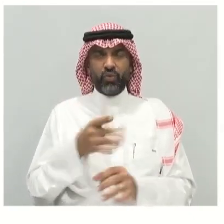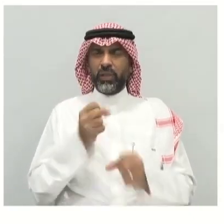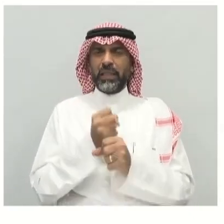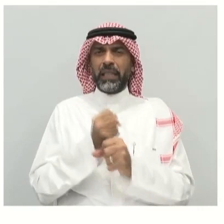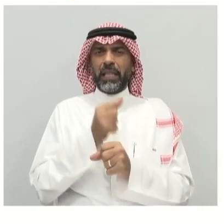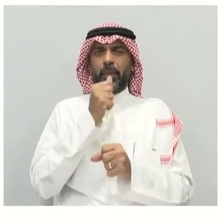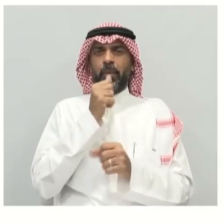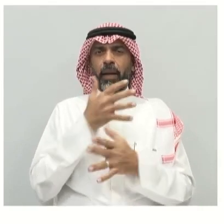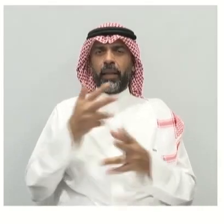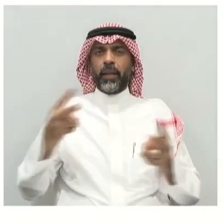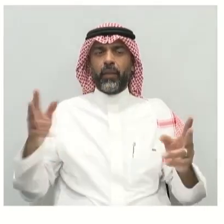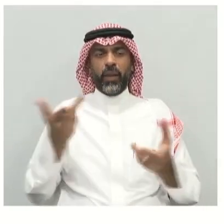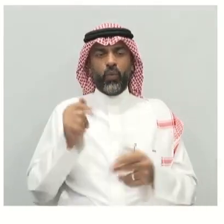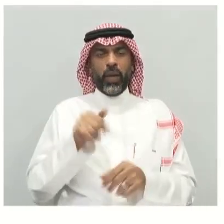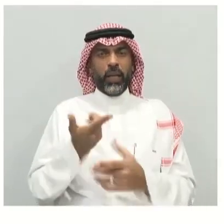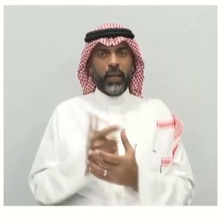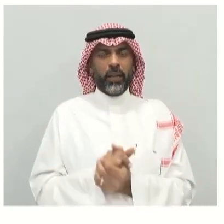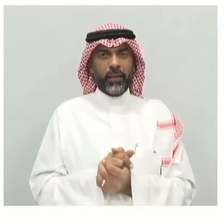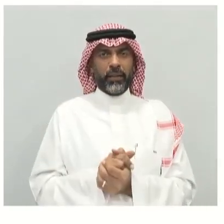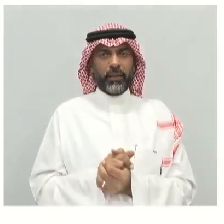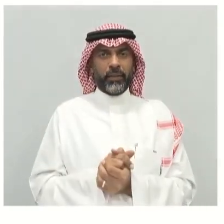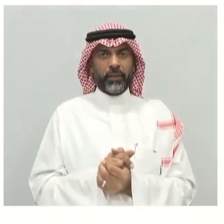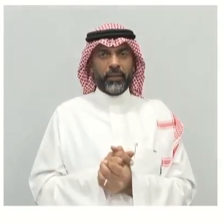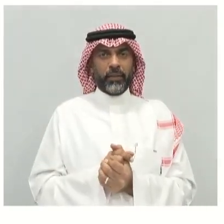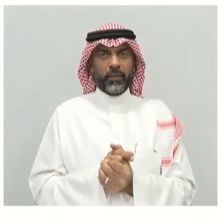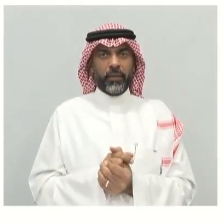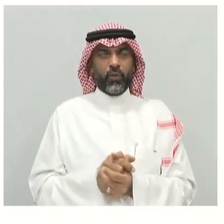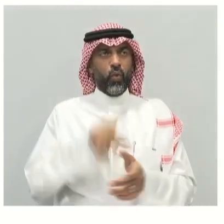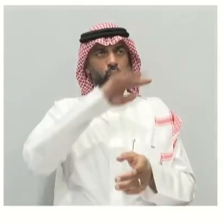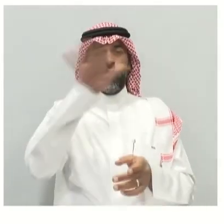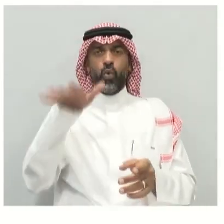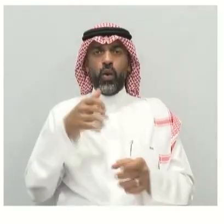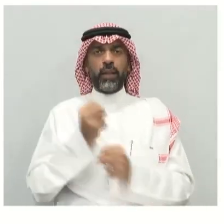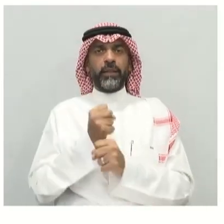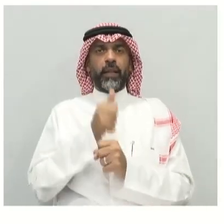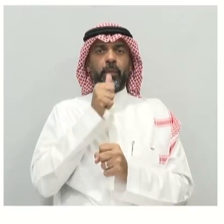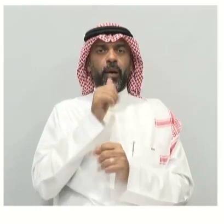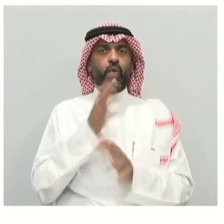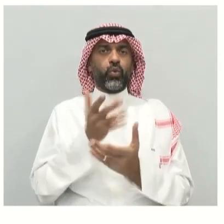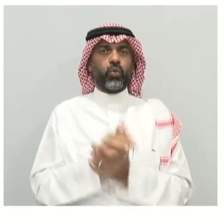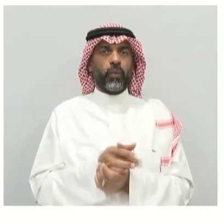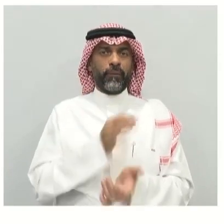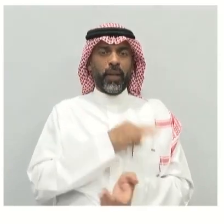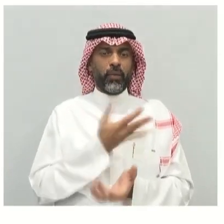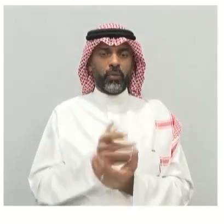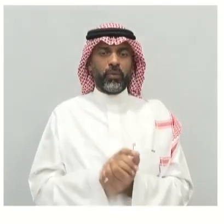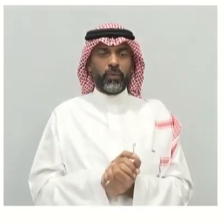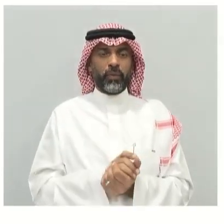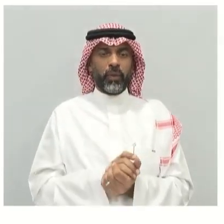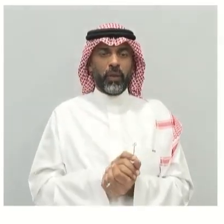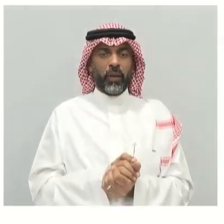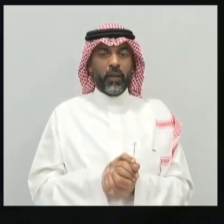الماء يستخدم الماء في ماذا النا في ايش يستخدمون الماء ممتازين نستخدم